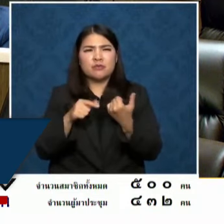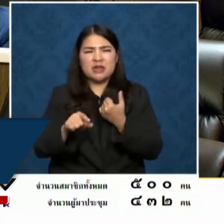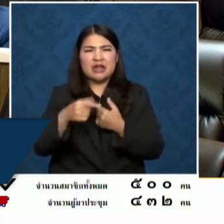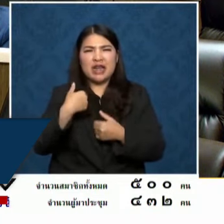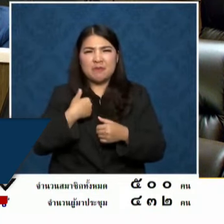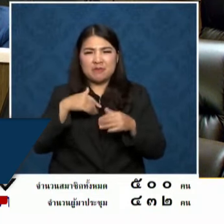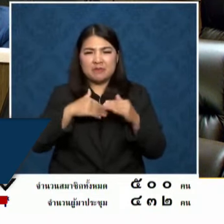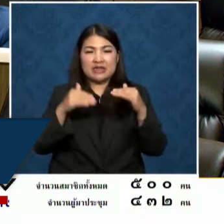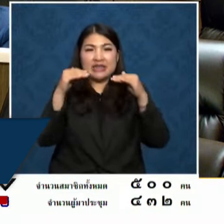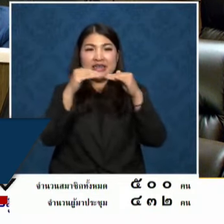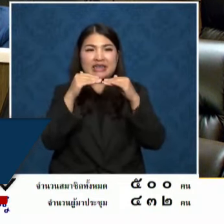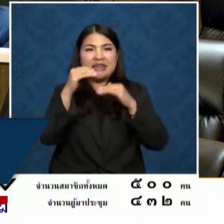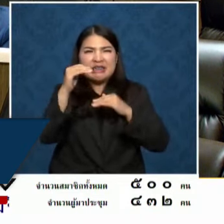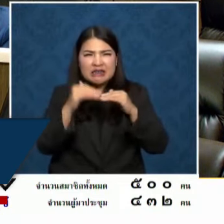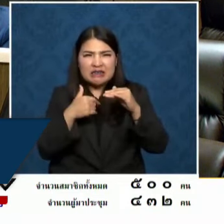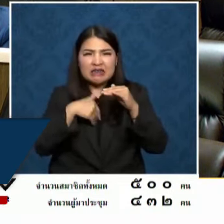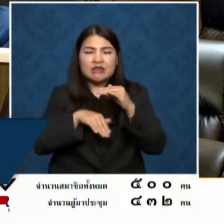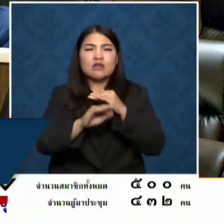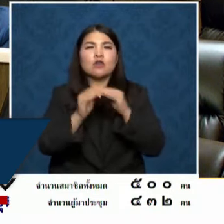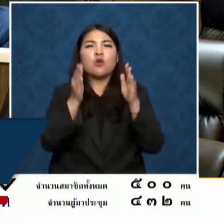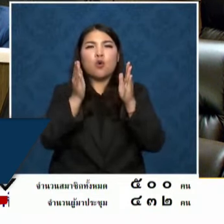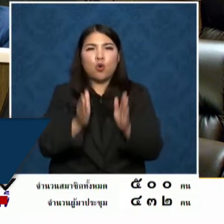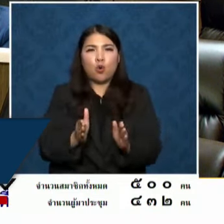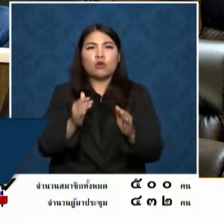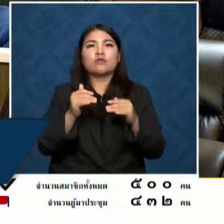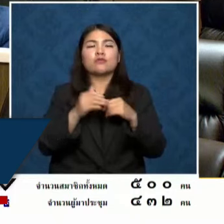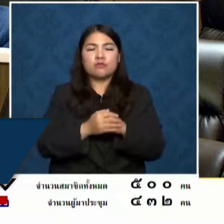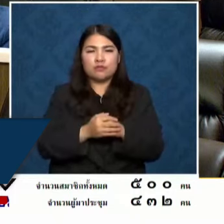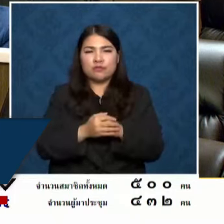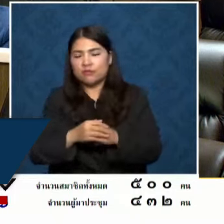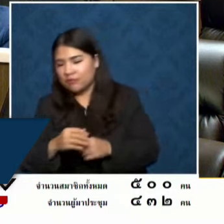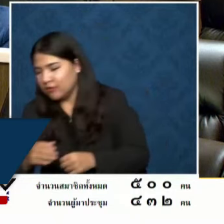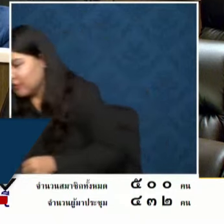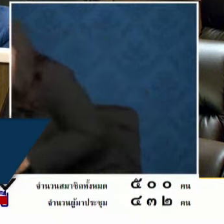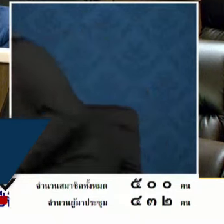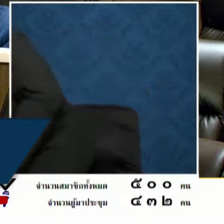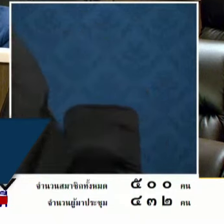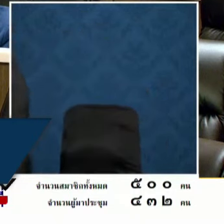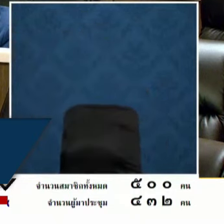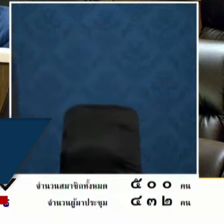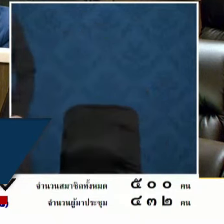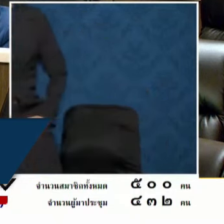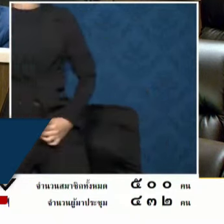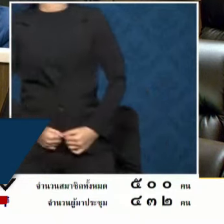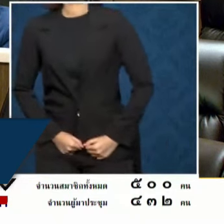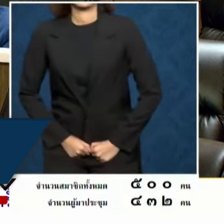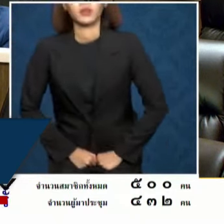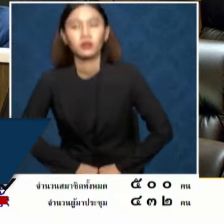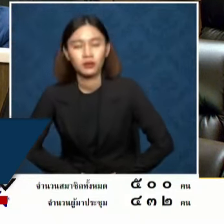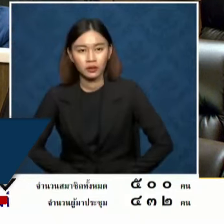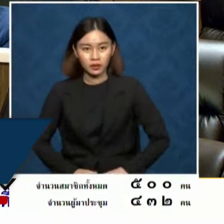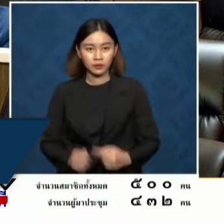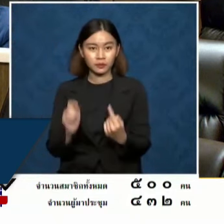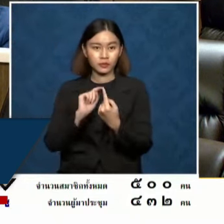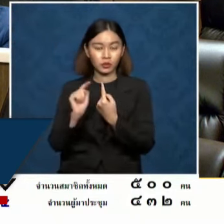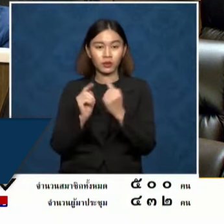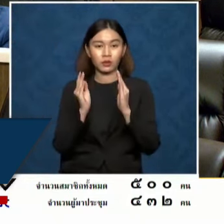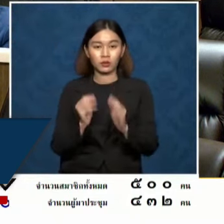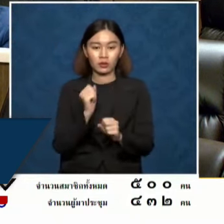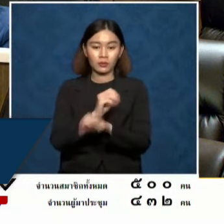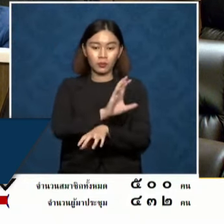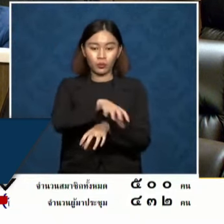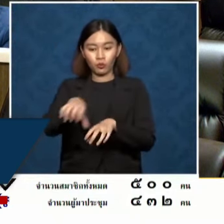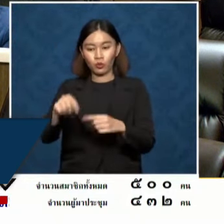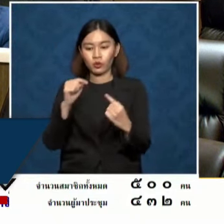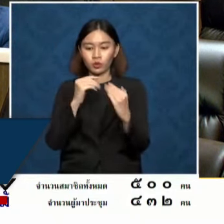ละเมิดสิทธิมนุษยชนเกิดขึ้นและก็น่าตกใจเป็นอย่างยิ่งครับว่าองค์กรหรือบุคลากรที่เป็นผู้